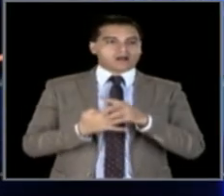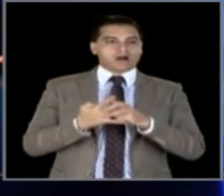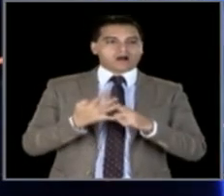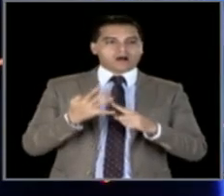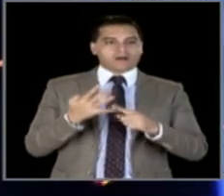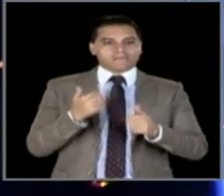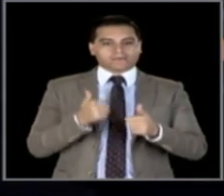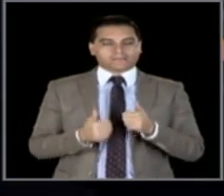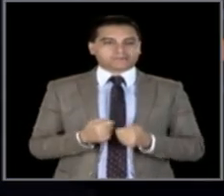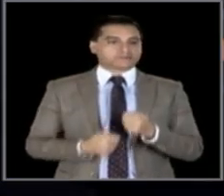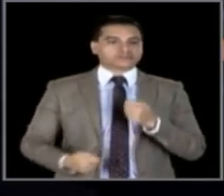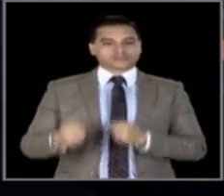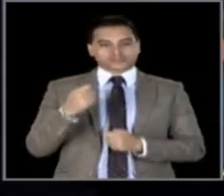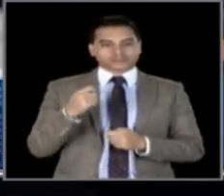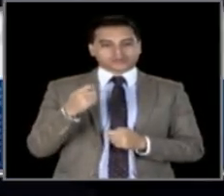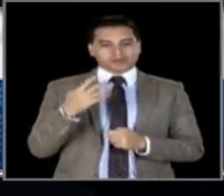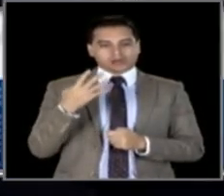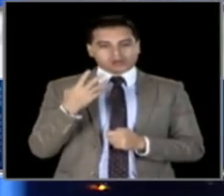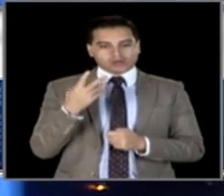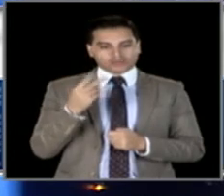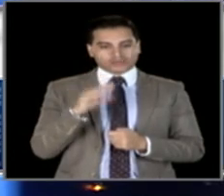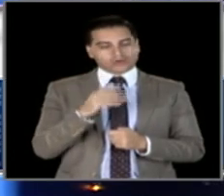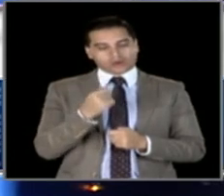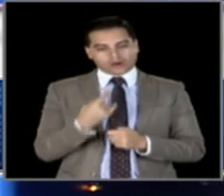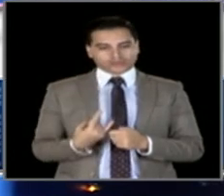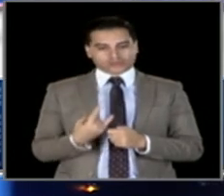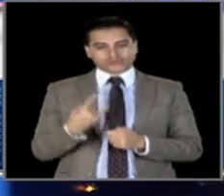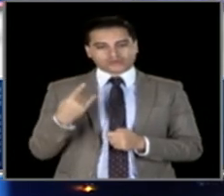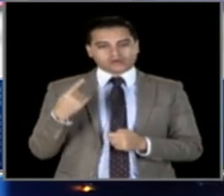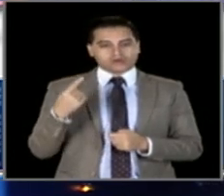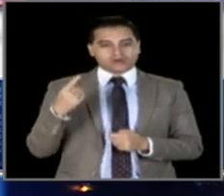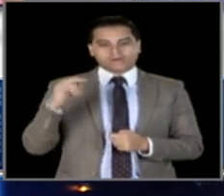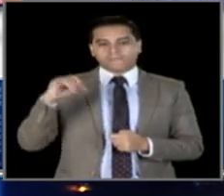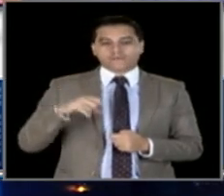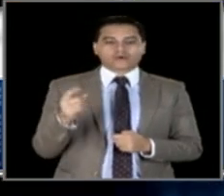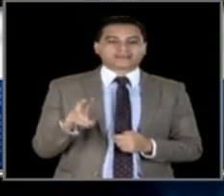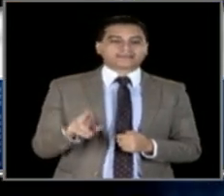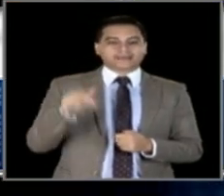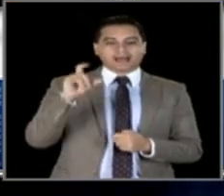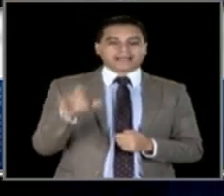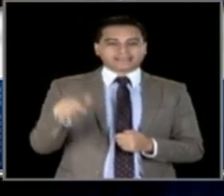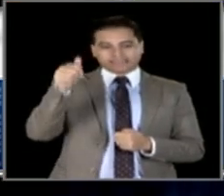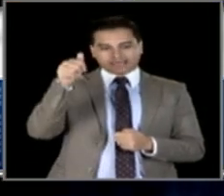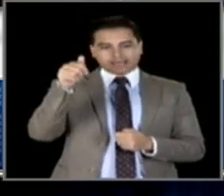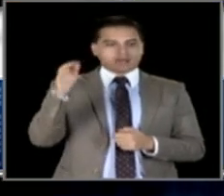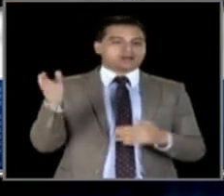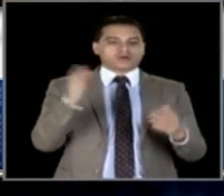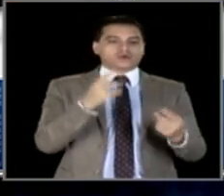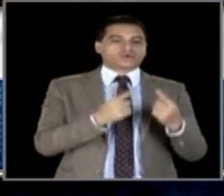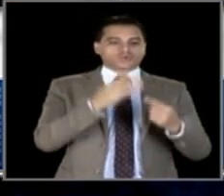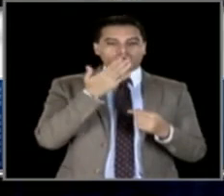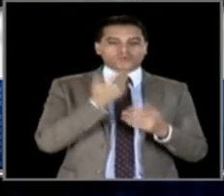4 اختيارات بزائد 20 أو ناقص 10: موريتانيا، جزر القمر،